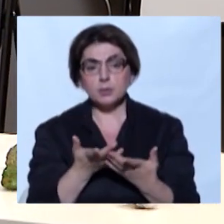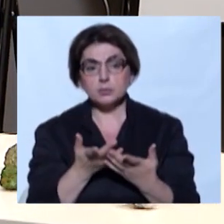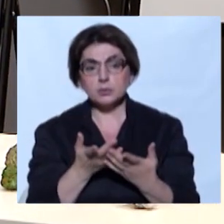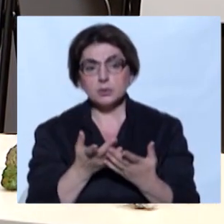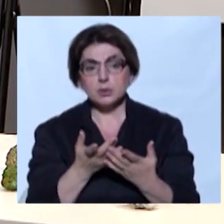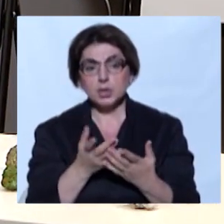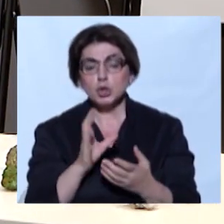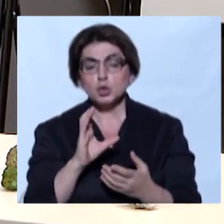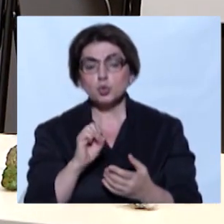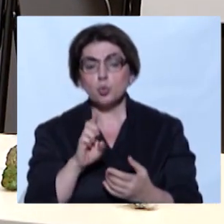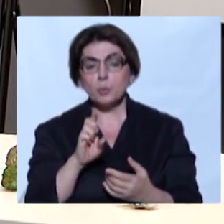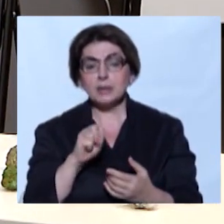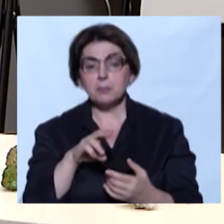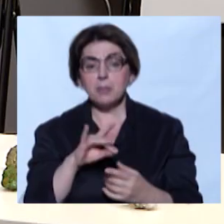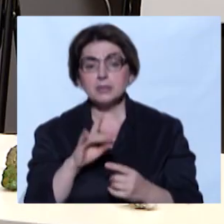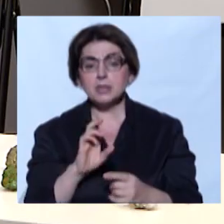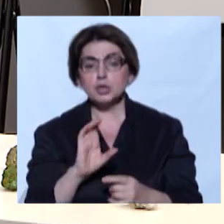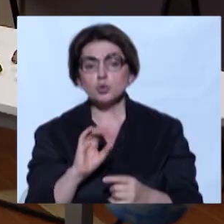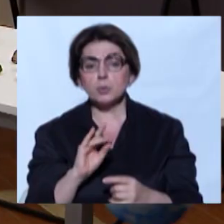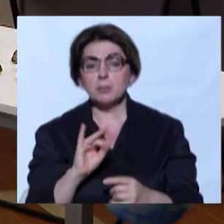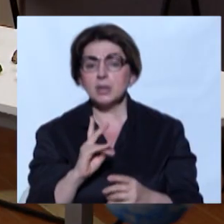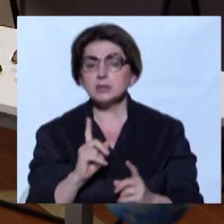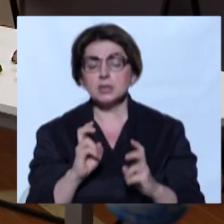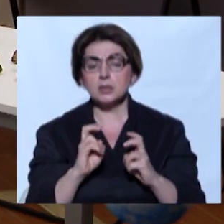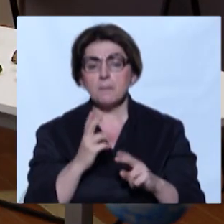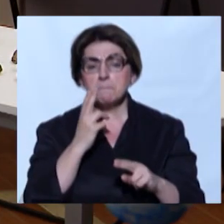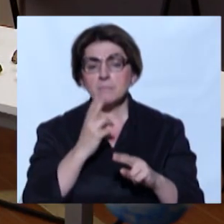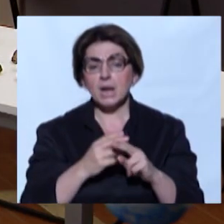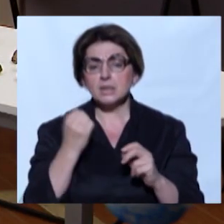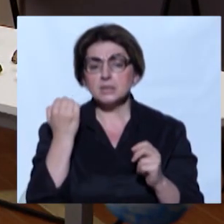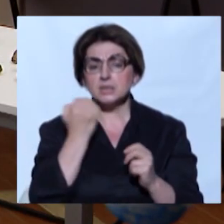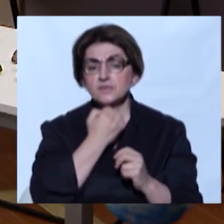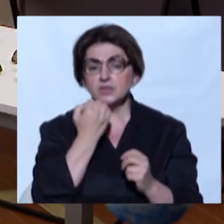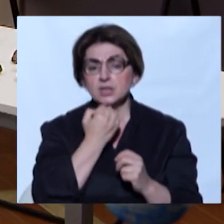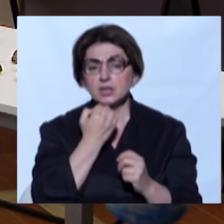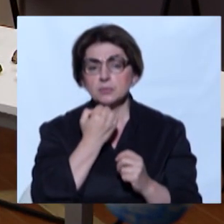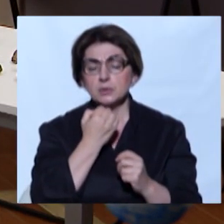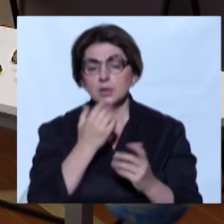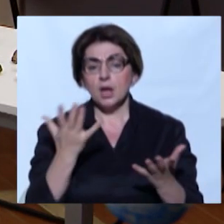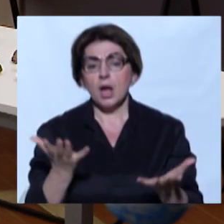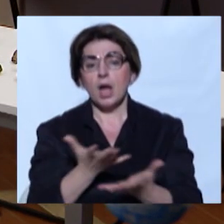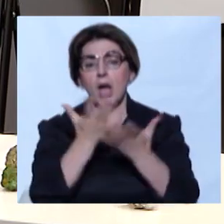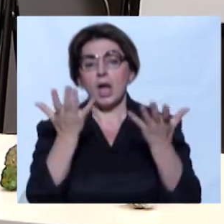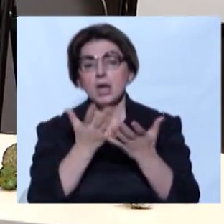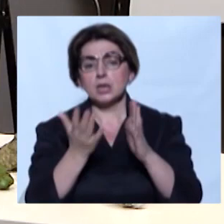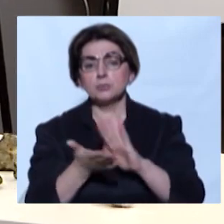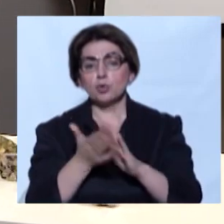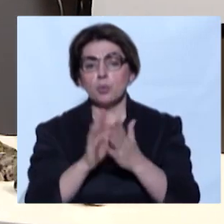განიცდის სუბლიმაციას და აქვე შეგახსენებ, რომ სუბლიმაცია არის მყარი ნივთიერების აირად მდგომარეობაში